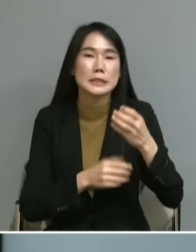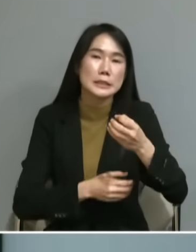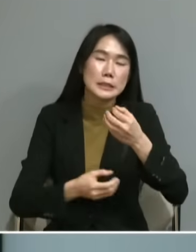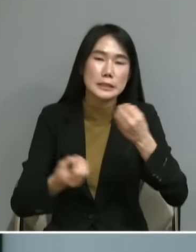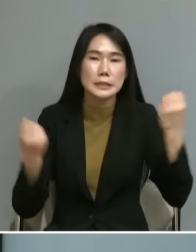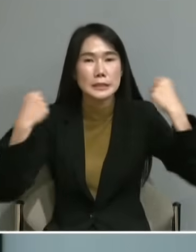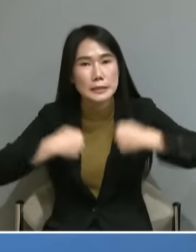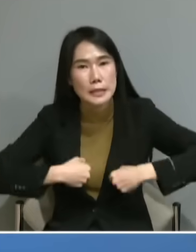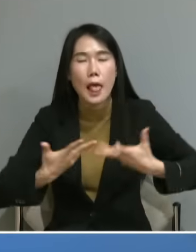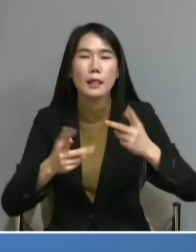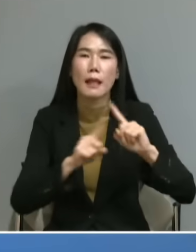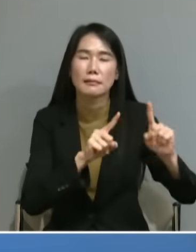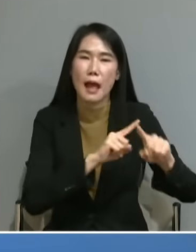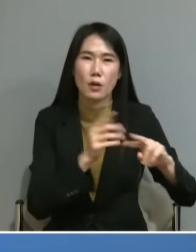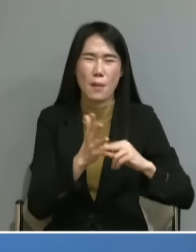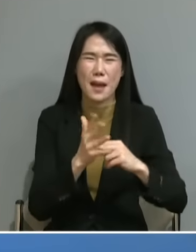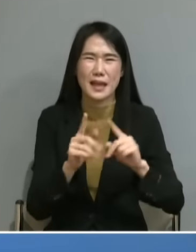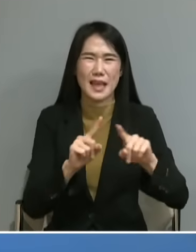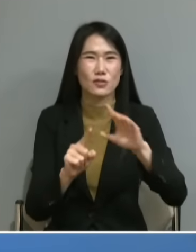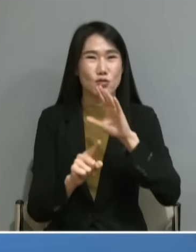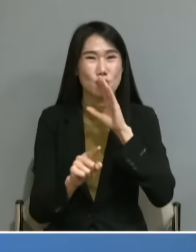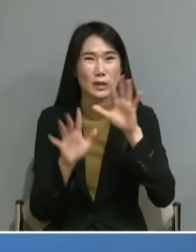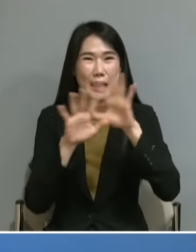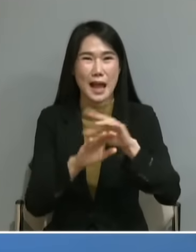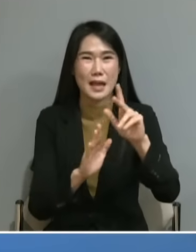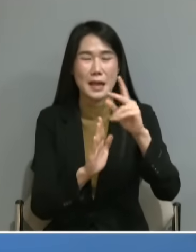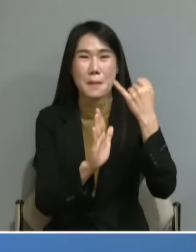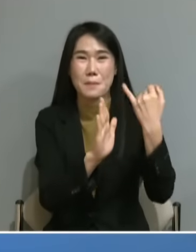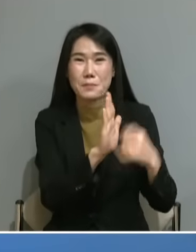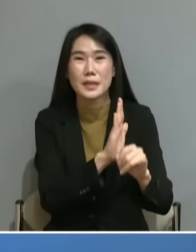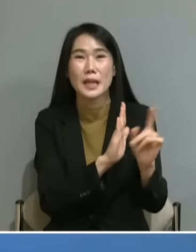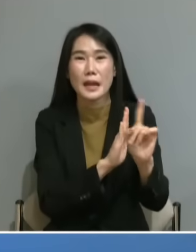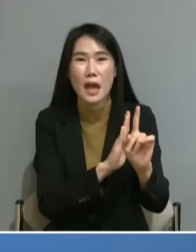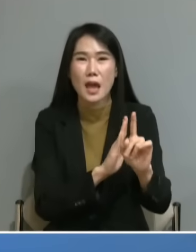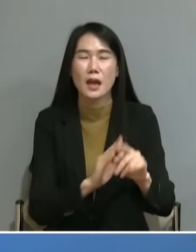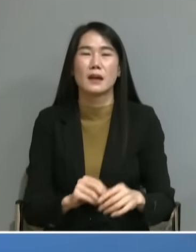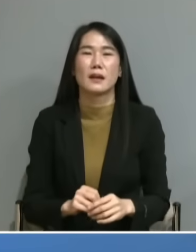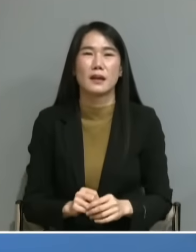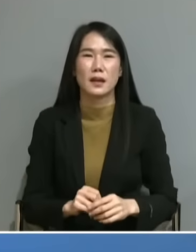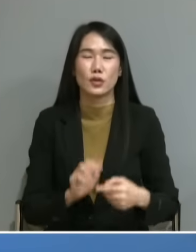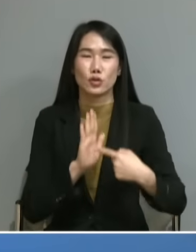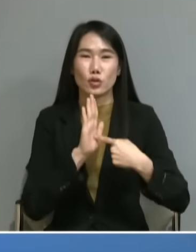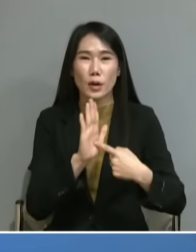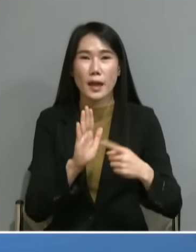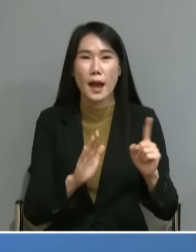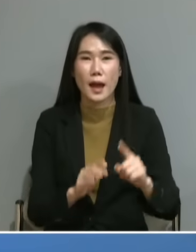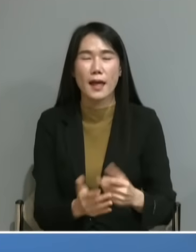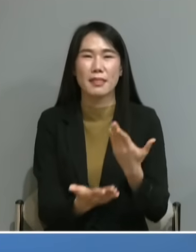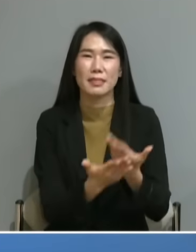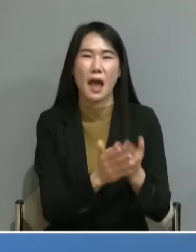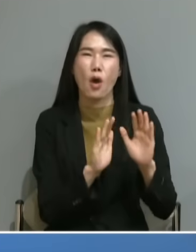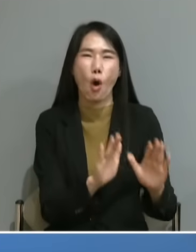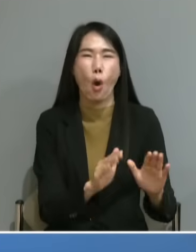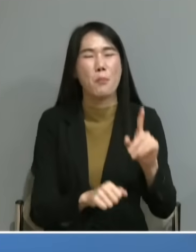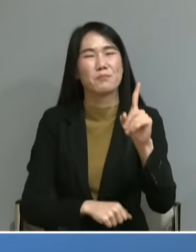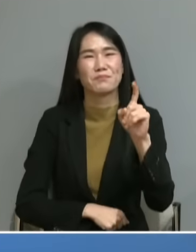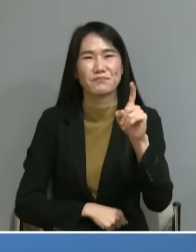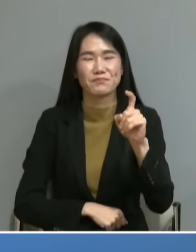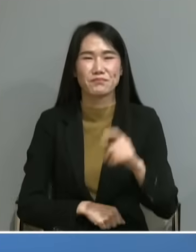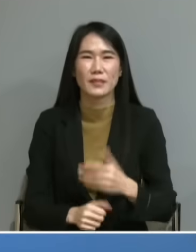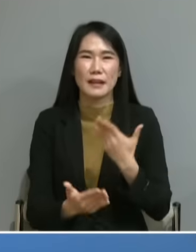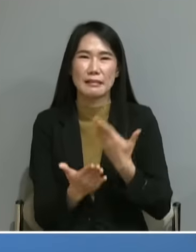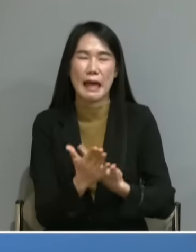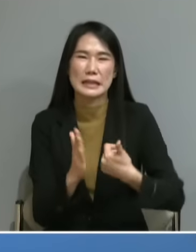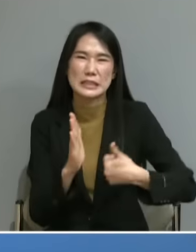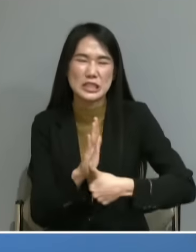ได้นะครับผิดเงื่อนไขจะเป็นสิ่งที่เรียกว่าฟรอดก็คือเรื่องของการผิดวัตถุประสงค์ทั้งหมดเช่นเรื่องของการออมทำไม่ได้เรื่องของการจ่